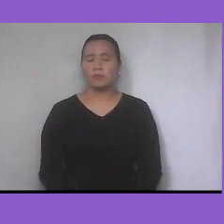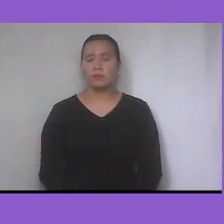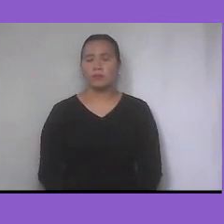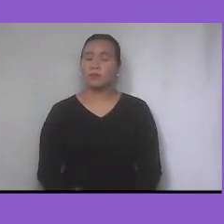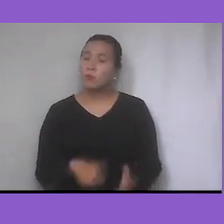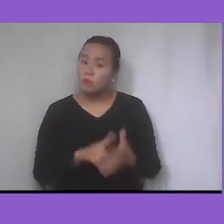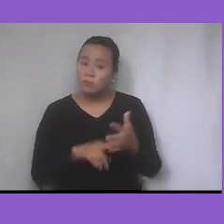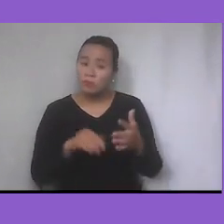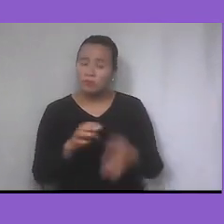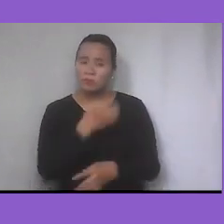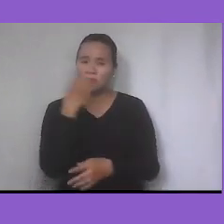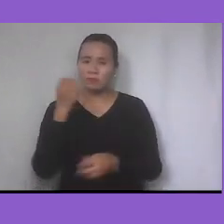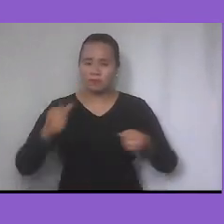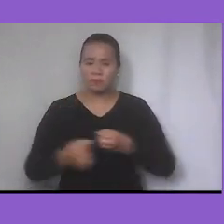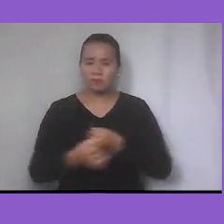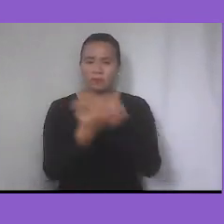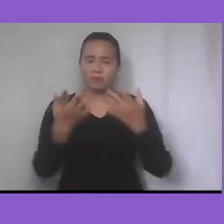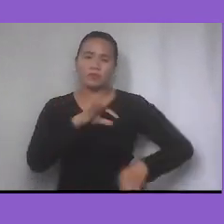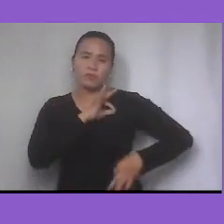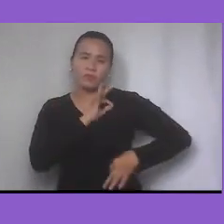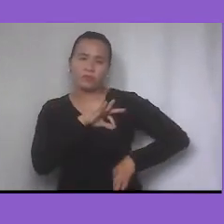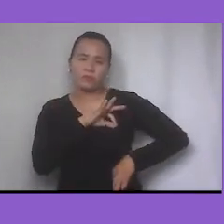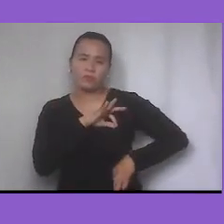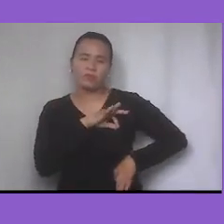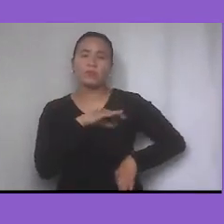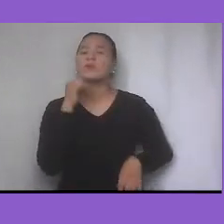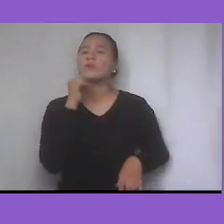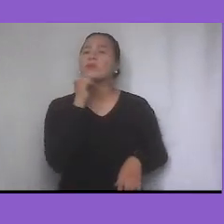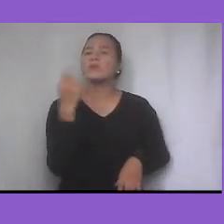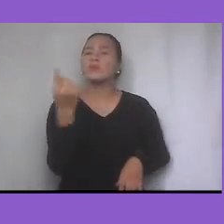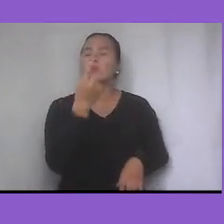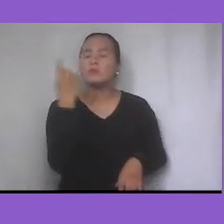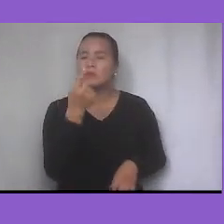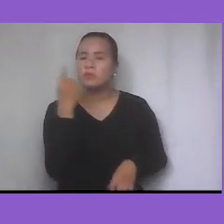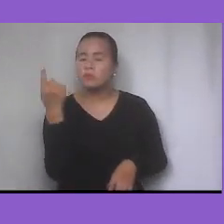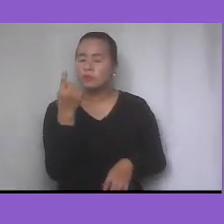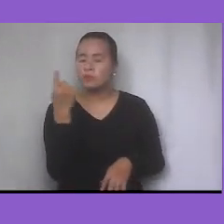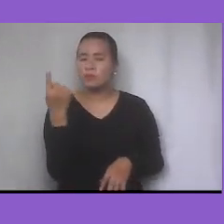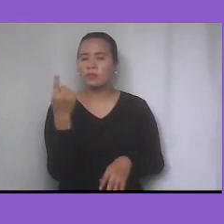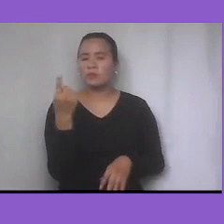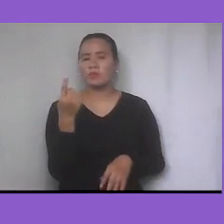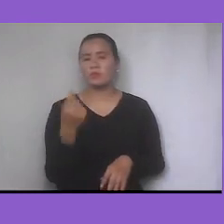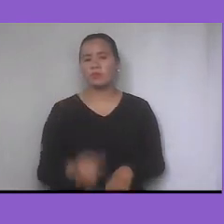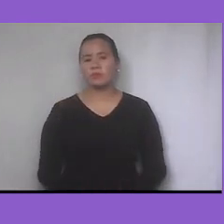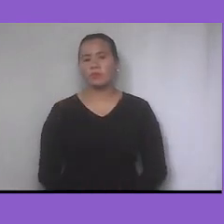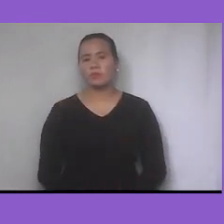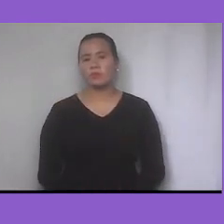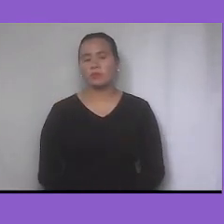na hindi lang magbasa, kundi magsulat. Ayan, love note sa akin ng anak ko. Love you daw.